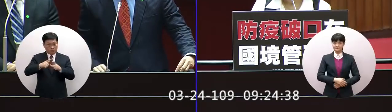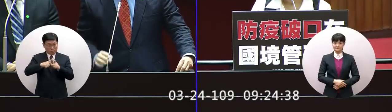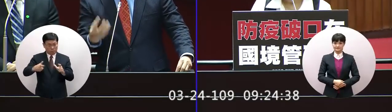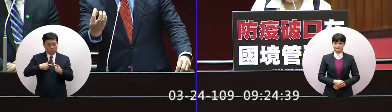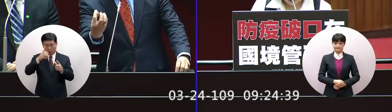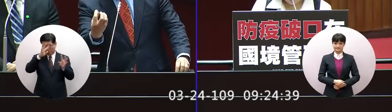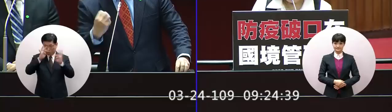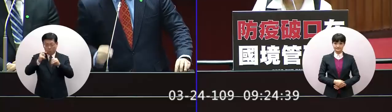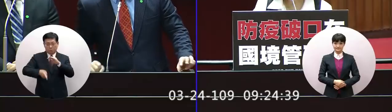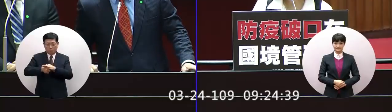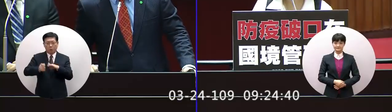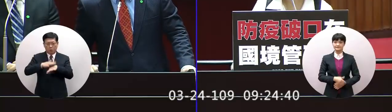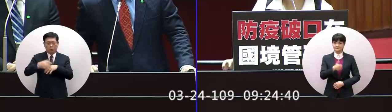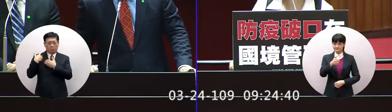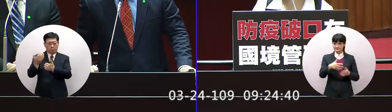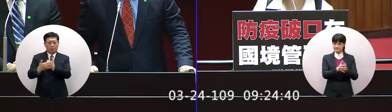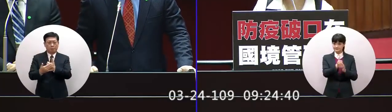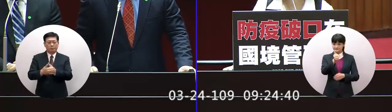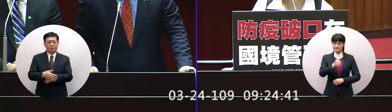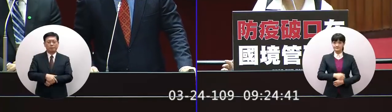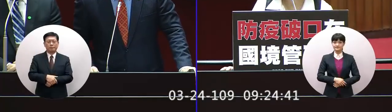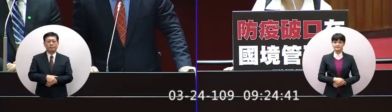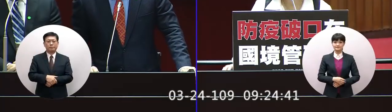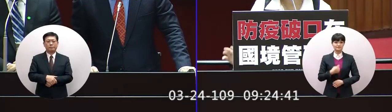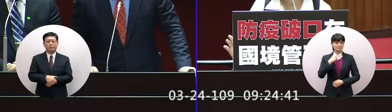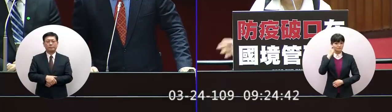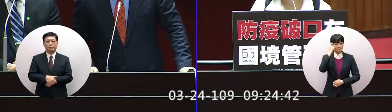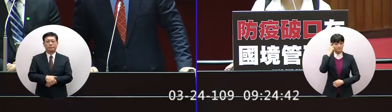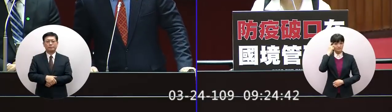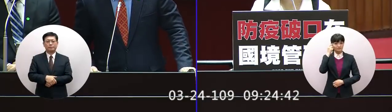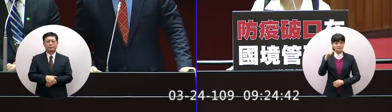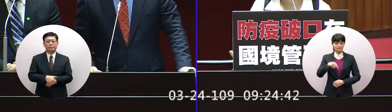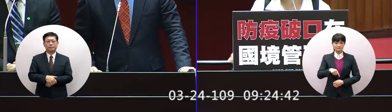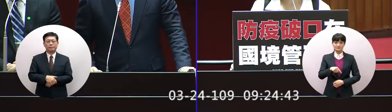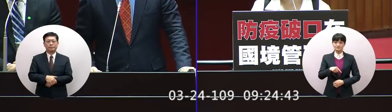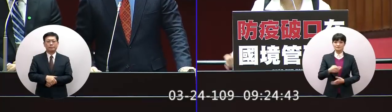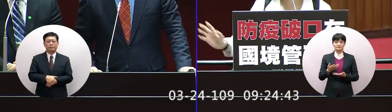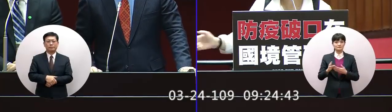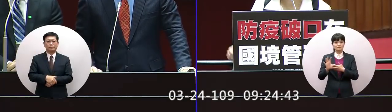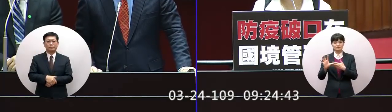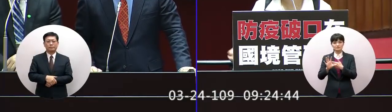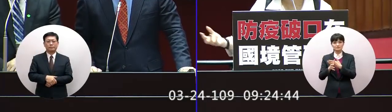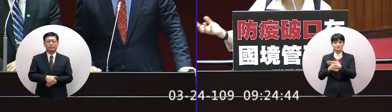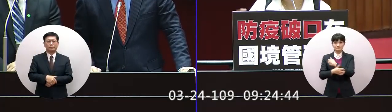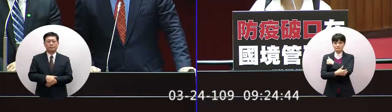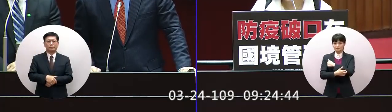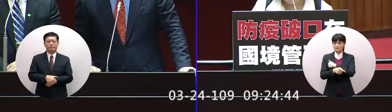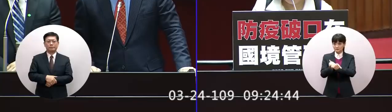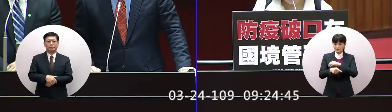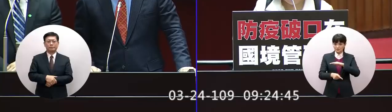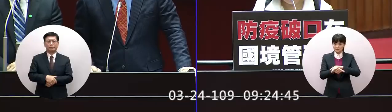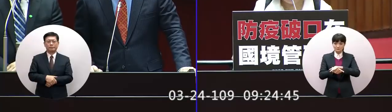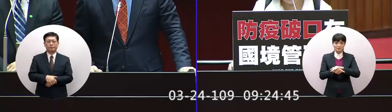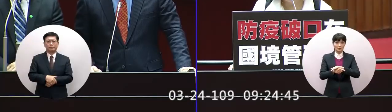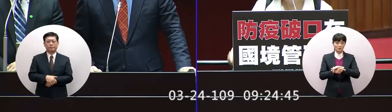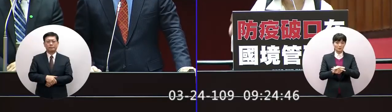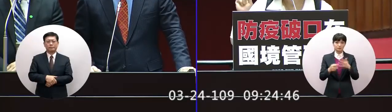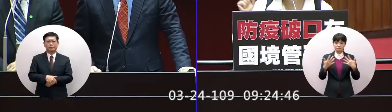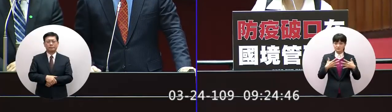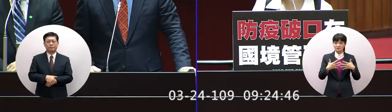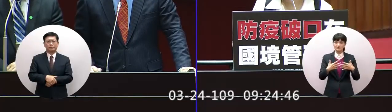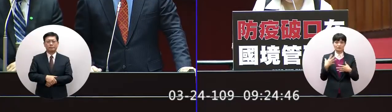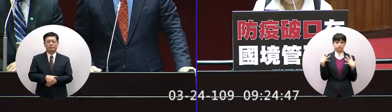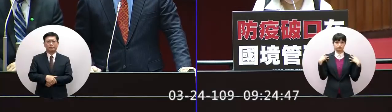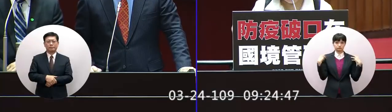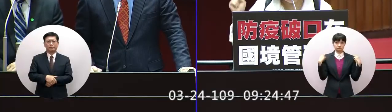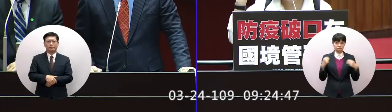刑事犯罪才会有他的相关。 谢谢部长。但是我觉得我们的那个移工的问题还有哈，就非法外劳这样跑进来是一回事，